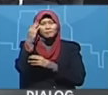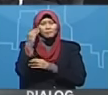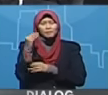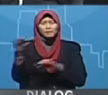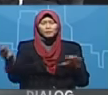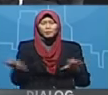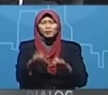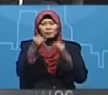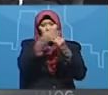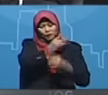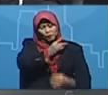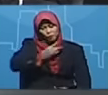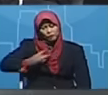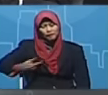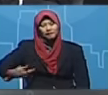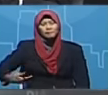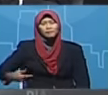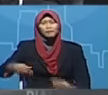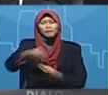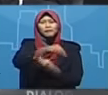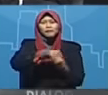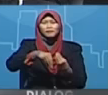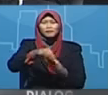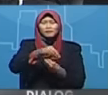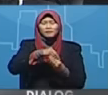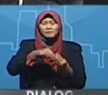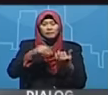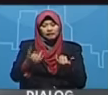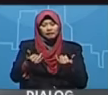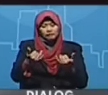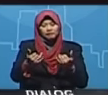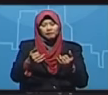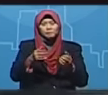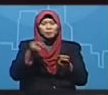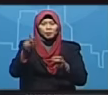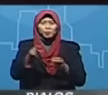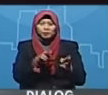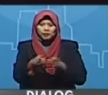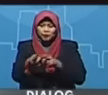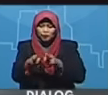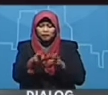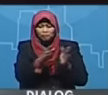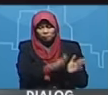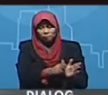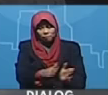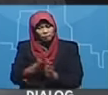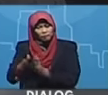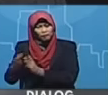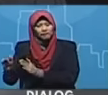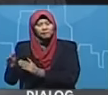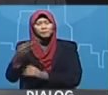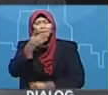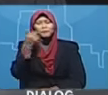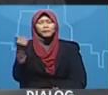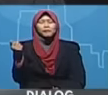bukan sebab kita nakkan sesuatu yang lebih holistik, pengurusannya lebih mantap. Tersusun. Ya, tersusun ya. Jadi telah ada 61 syarikat